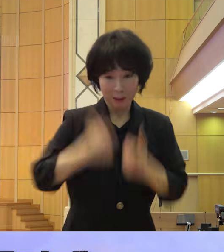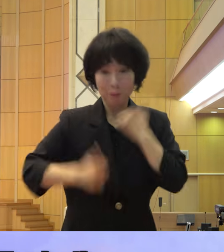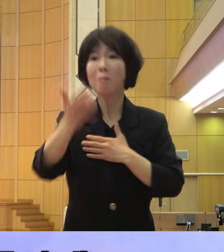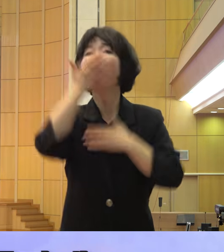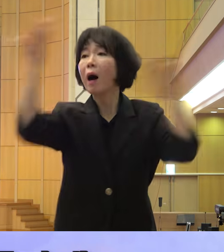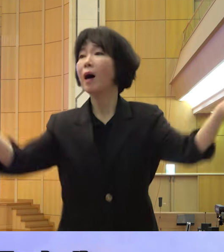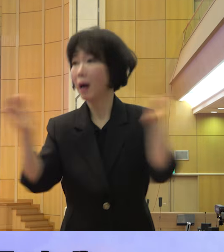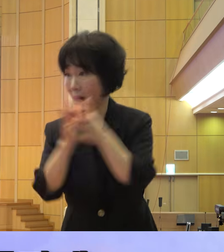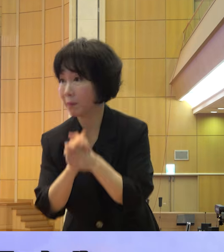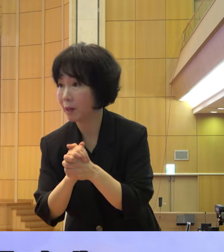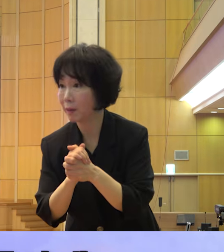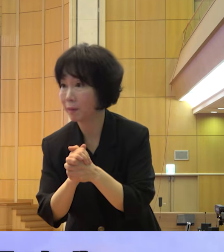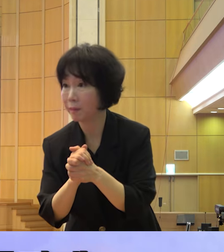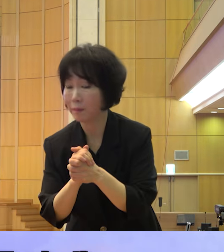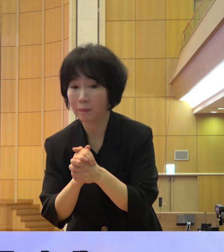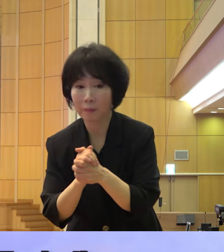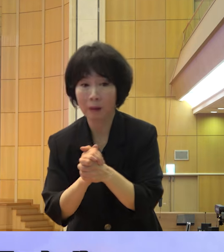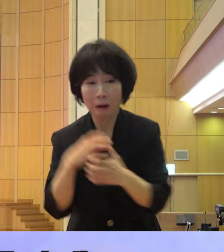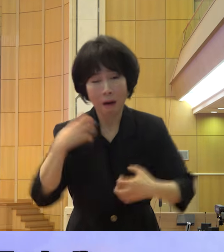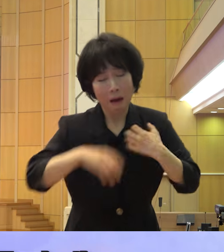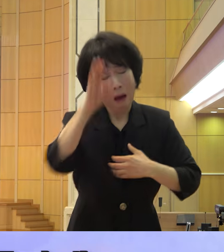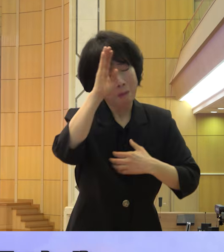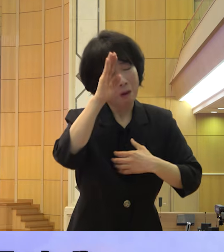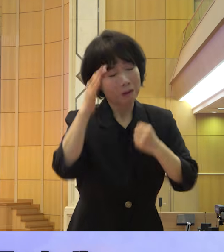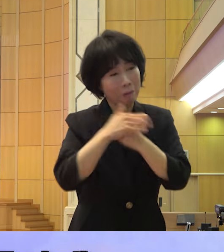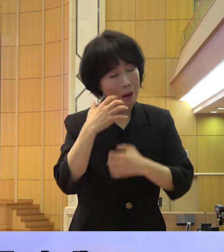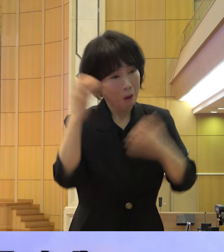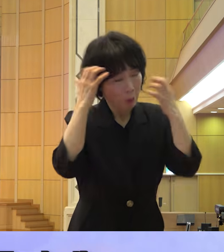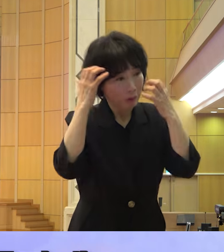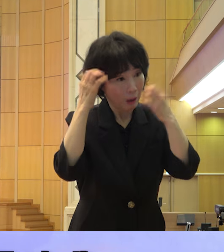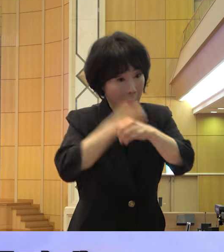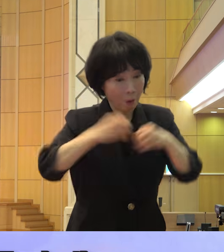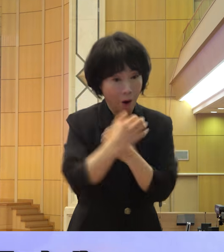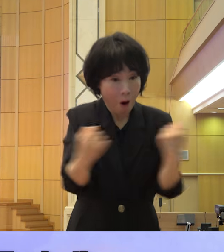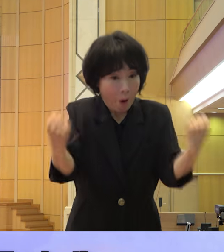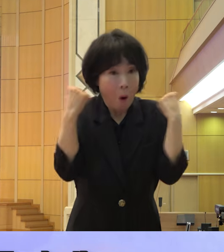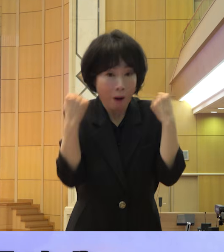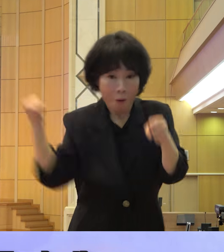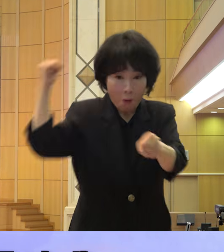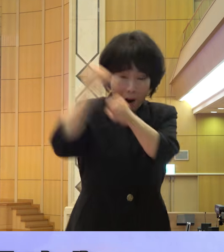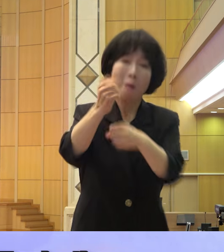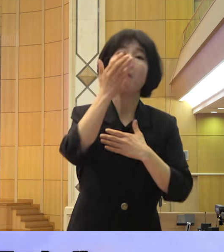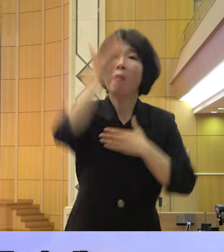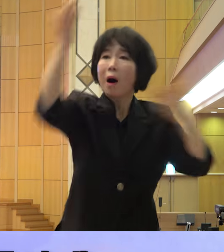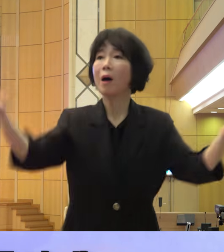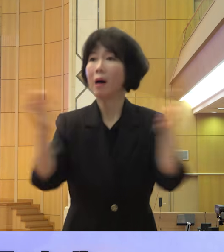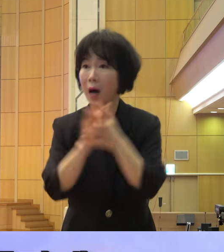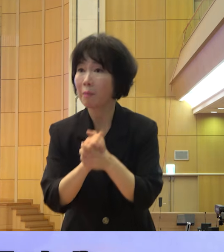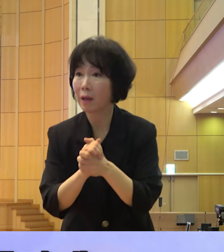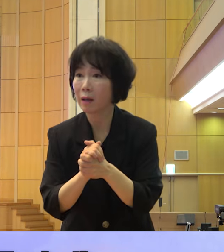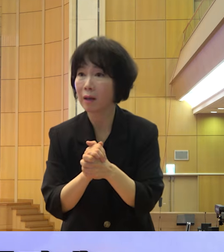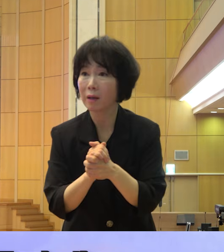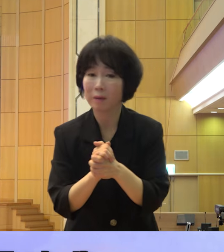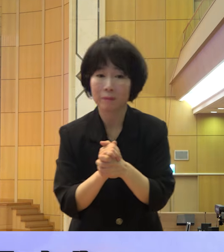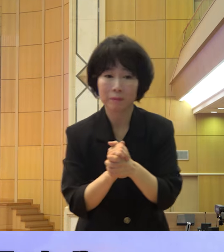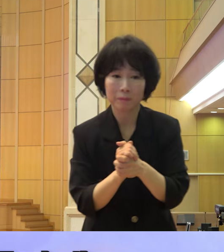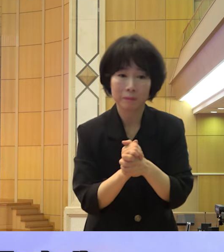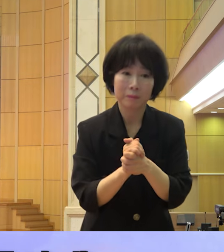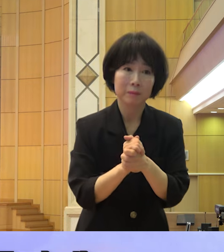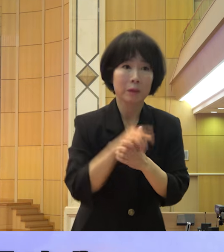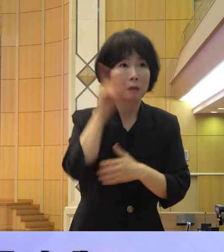기쁨으로 변하는 거예요. 예? 질병으로 고생한 사람이 건강으로 변하는 거예요. 예? 막